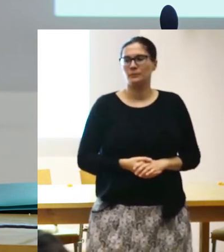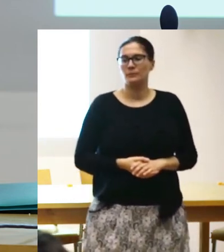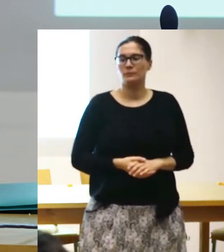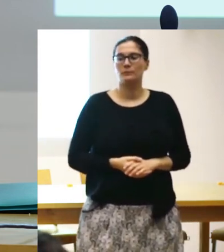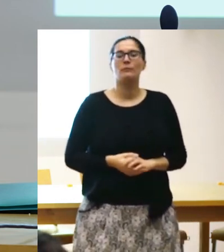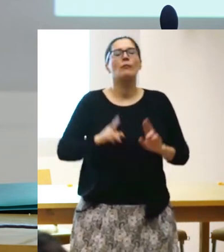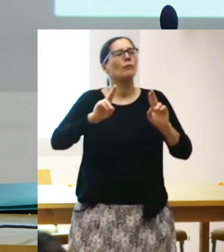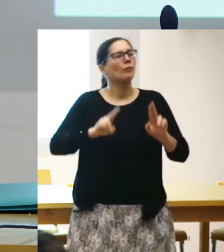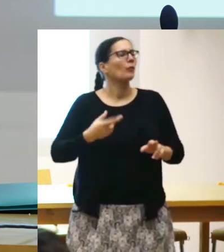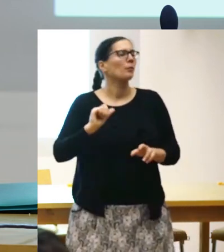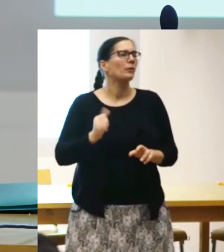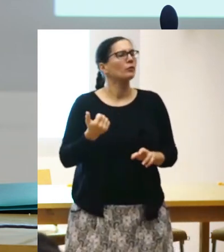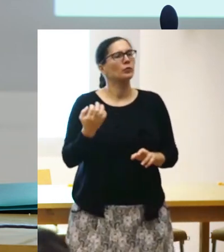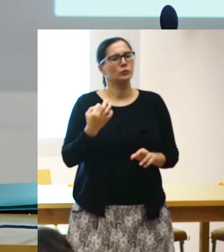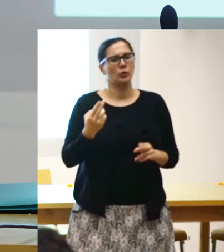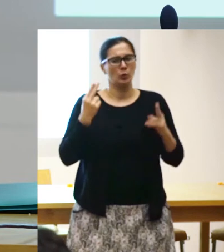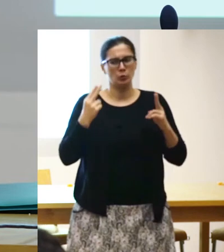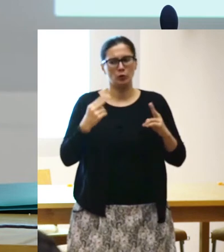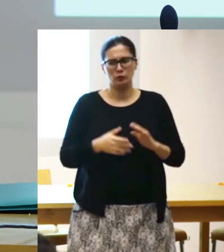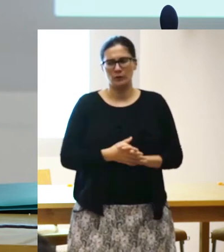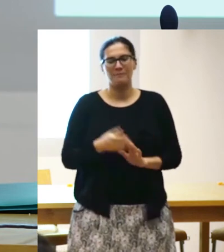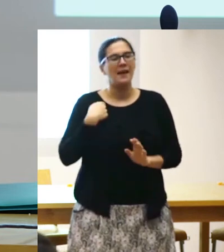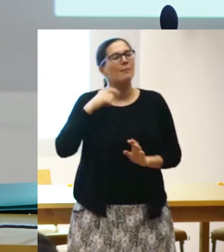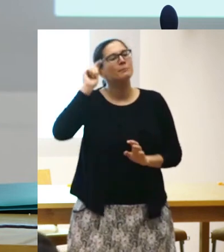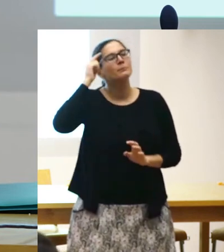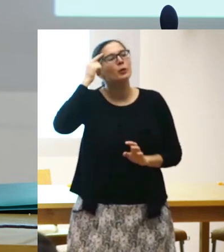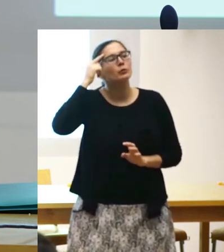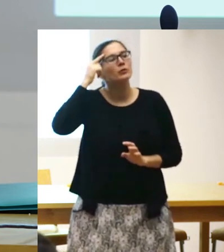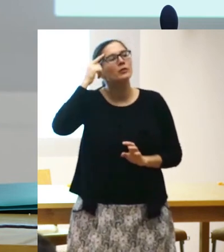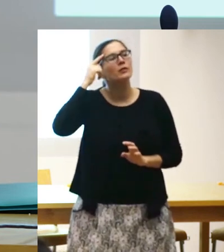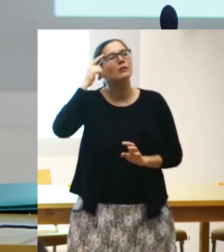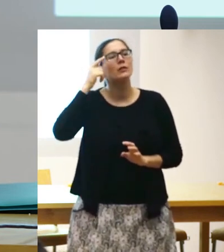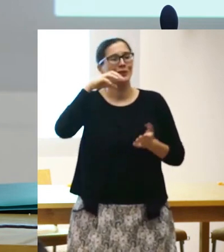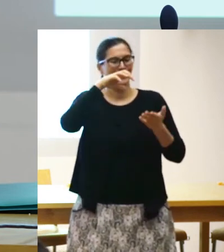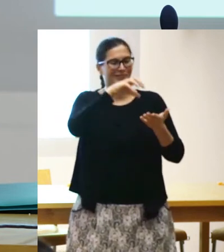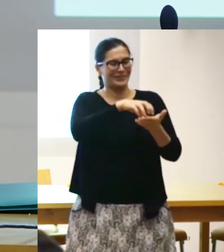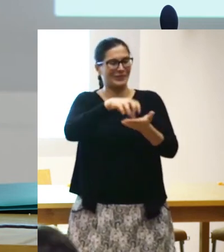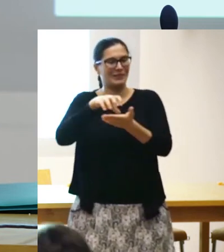Potom další věci by až slyšely, když jsem přemýšlela nad tím, kdo jsou ty jako znevýhodněné,